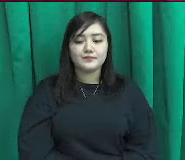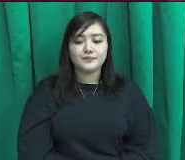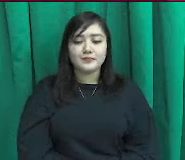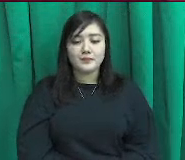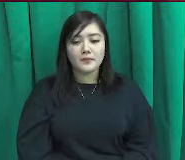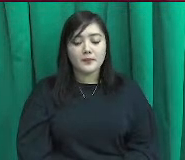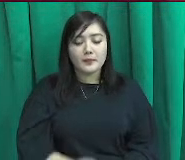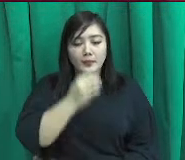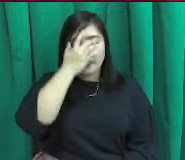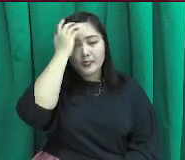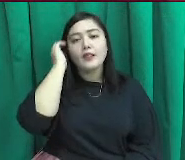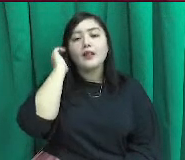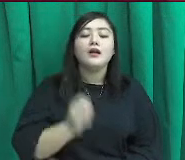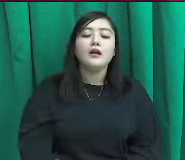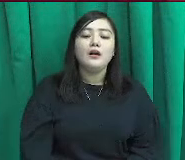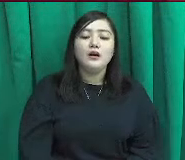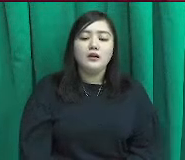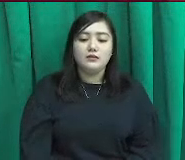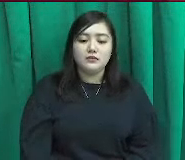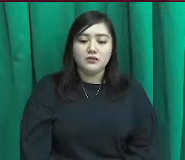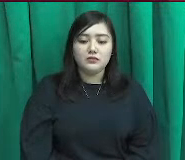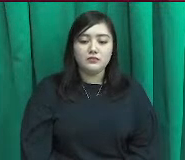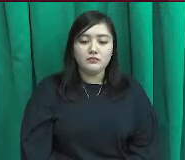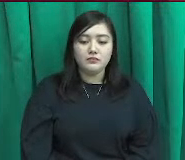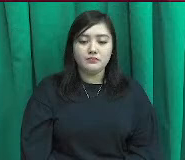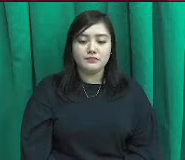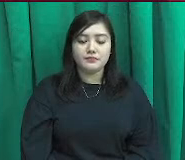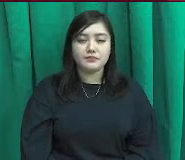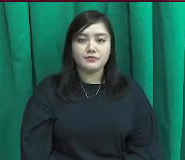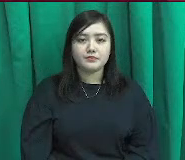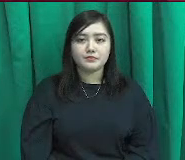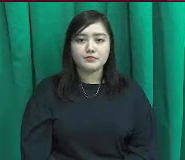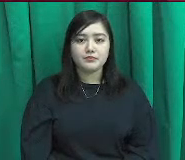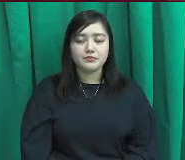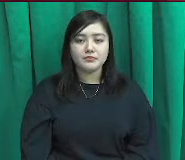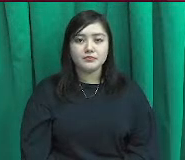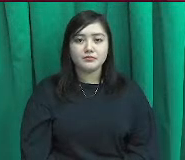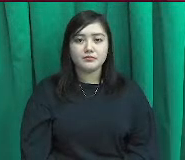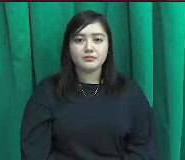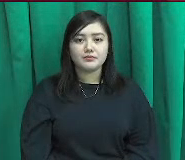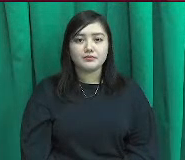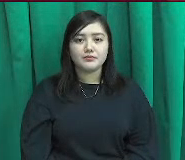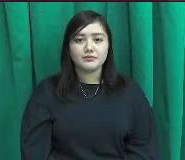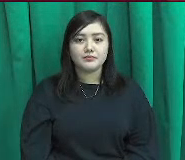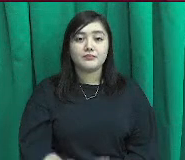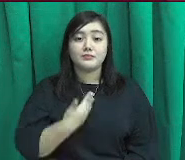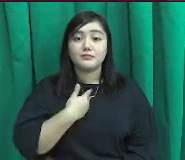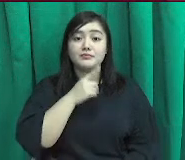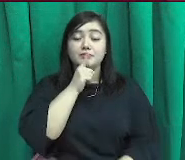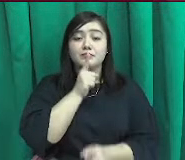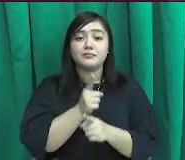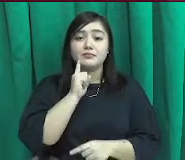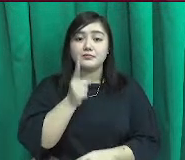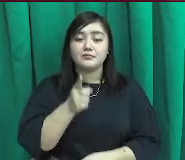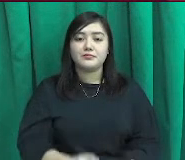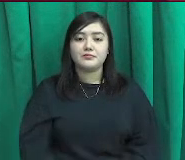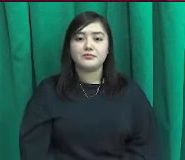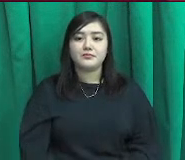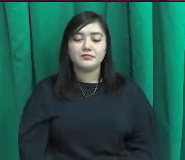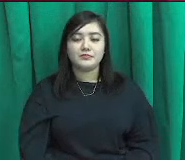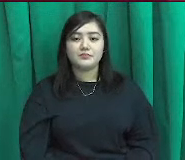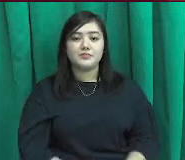bata, even sa mismong asawa po natin. Amen. You see, alam niyo po, ako, honestly speaking, bagamat parehas kami full-time ni Ma'am Yang, nanonood po yan